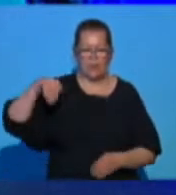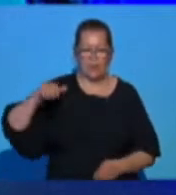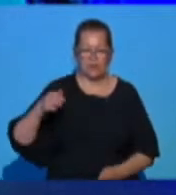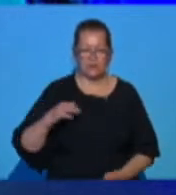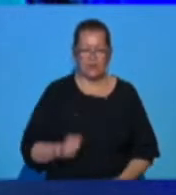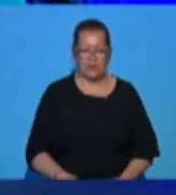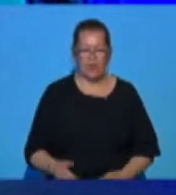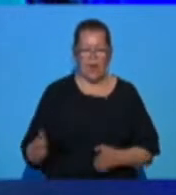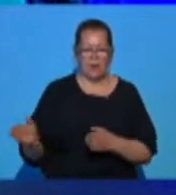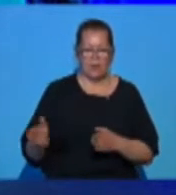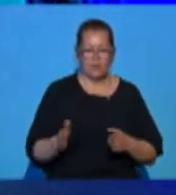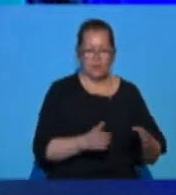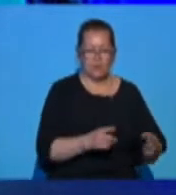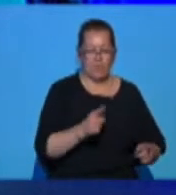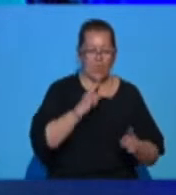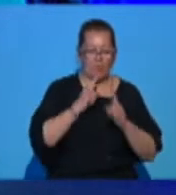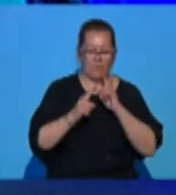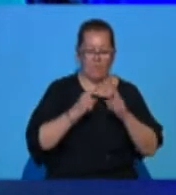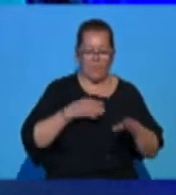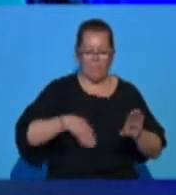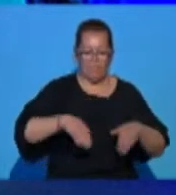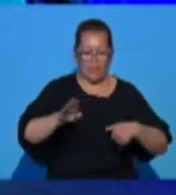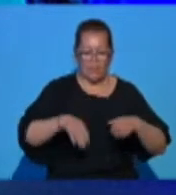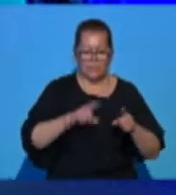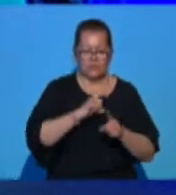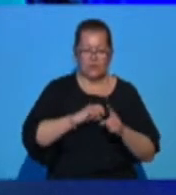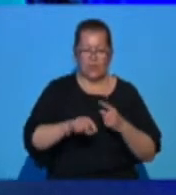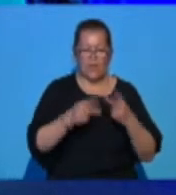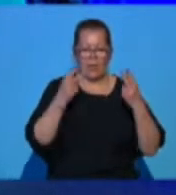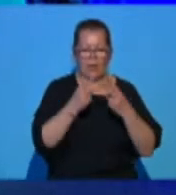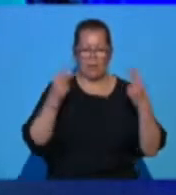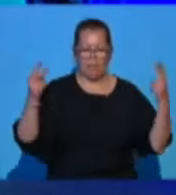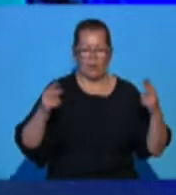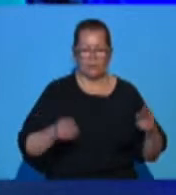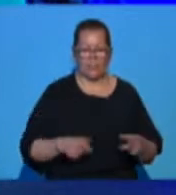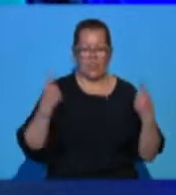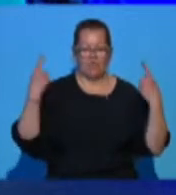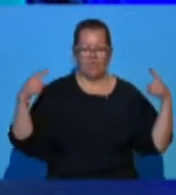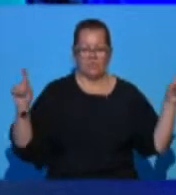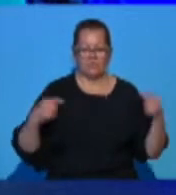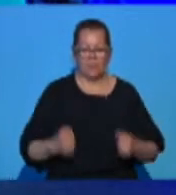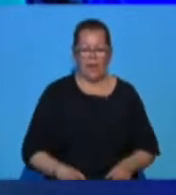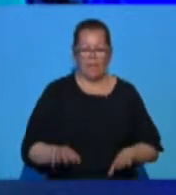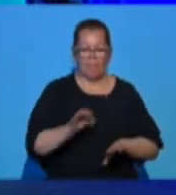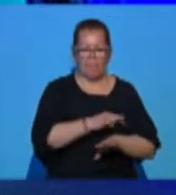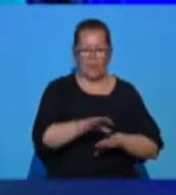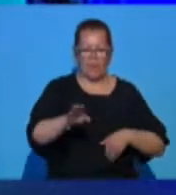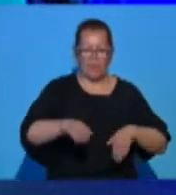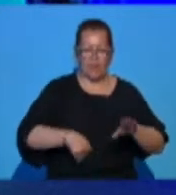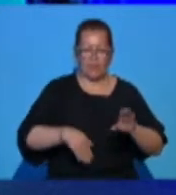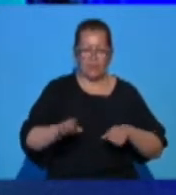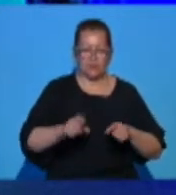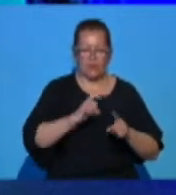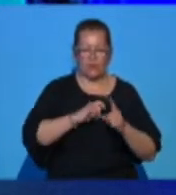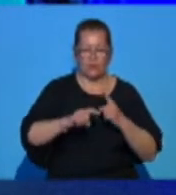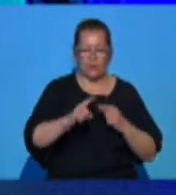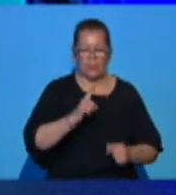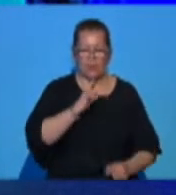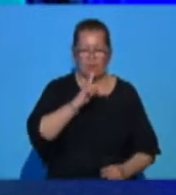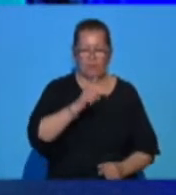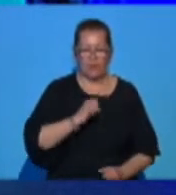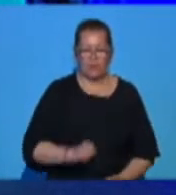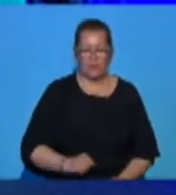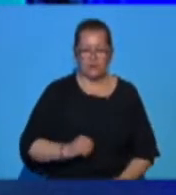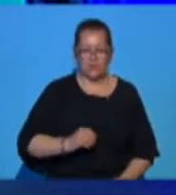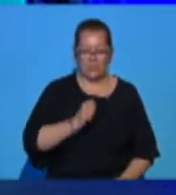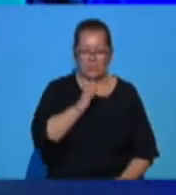startul a fost dat de Ministrul Culturii. Despre importanța festivalului și alte proiecte ale Ministerului Culturii ne vorbește la interviul zilei Lucian